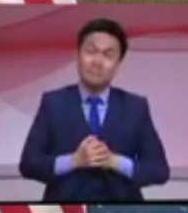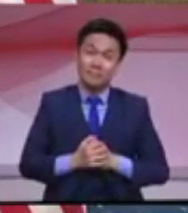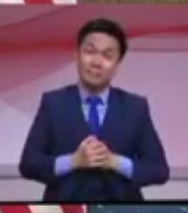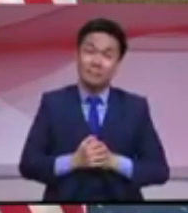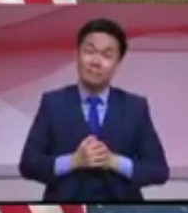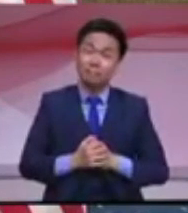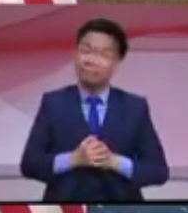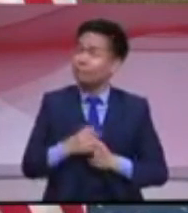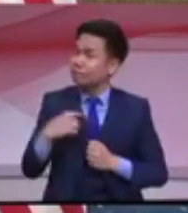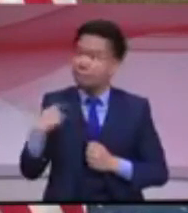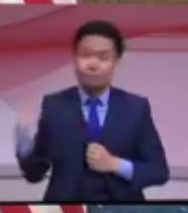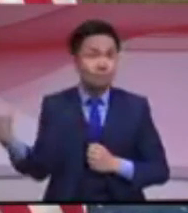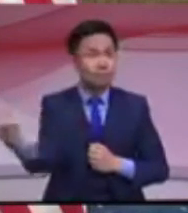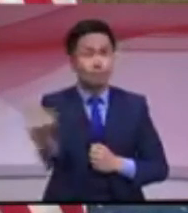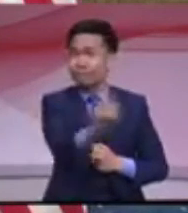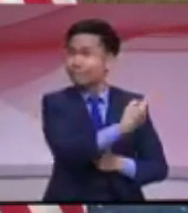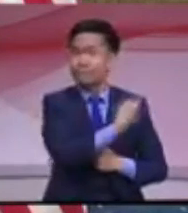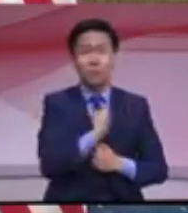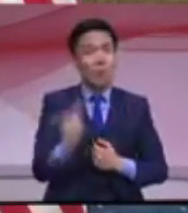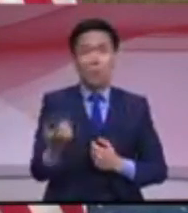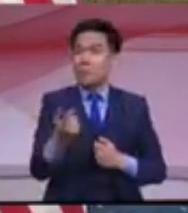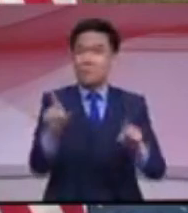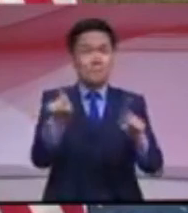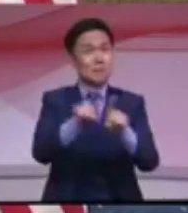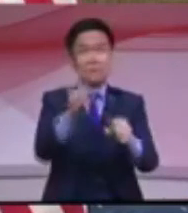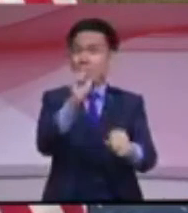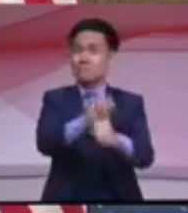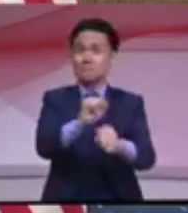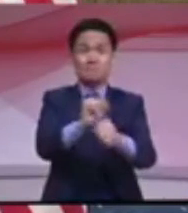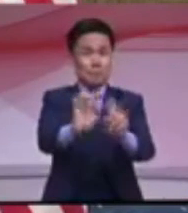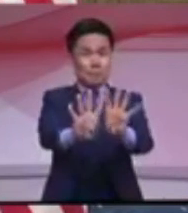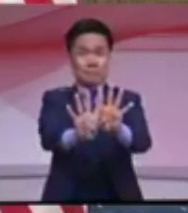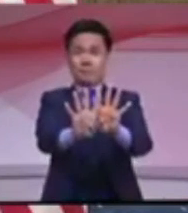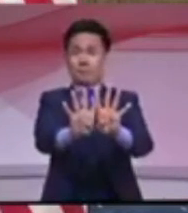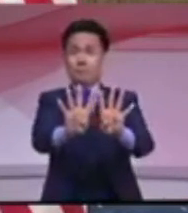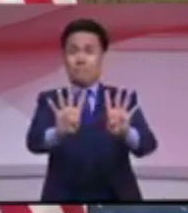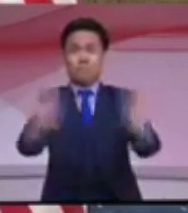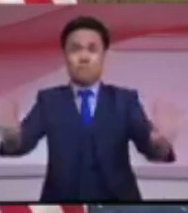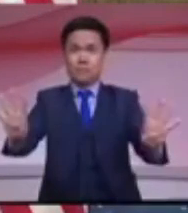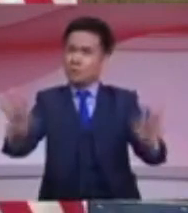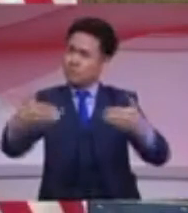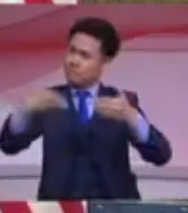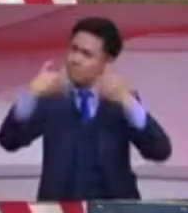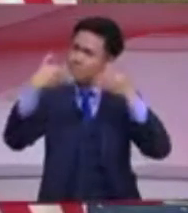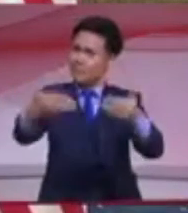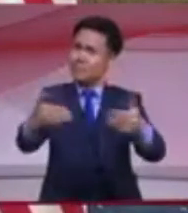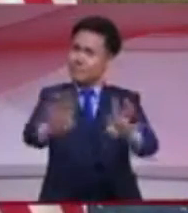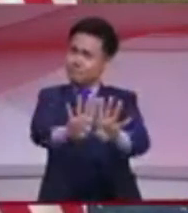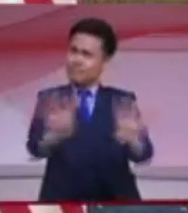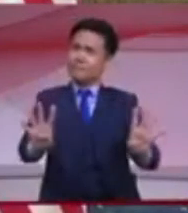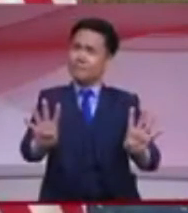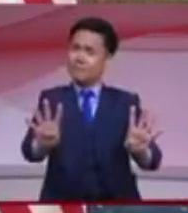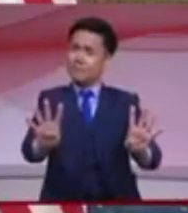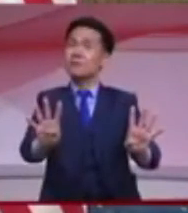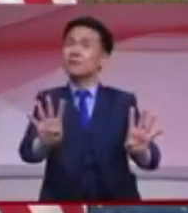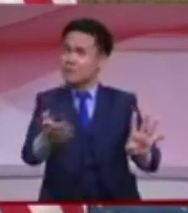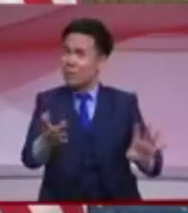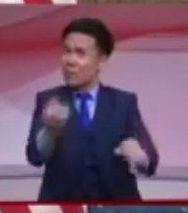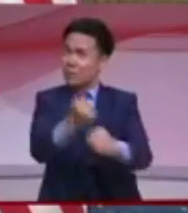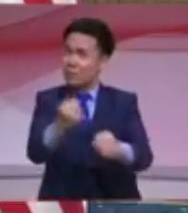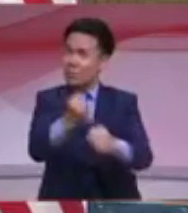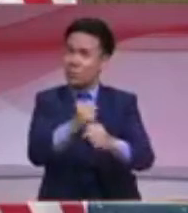Ayo kita semua adalah front lines yang berada di barisan paling hadapan sekalian untuk